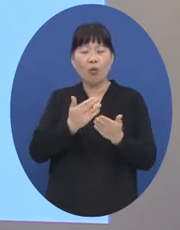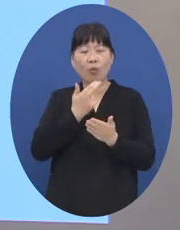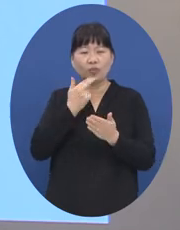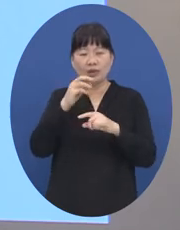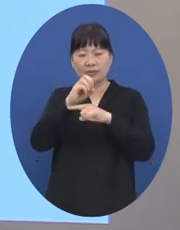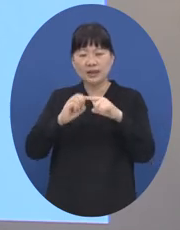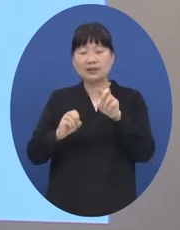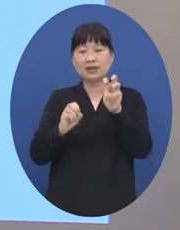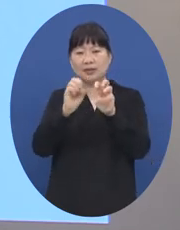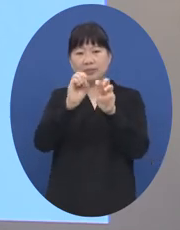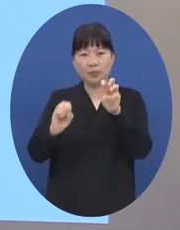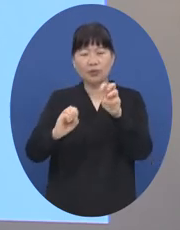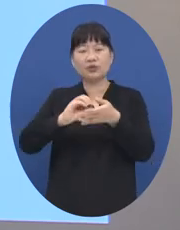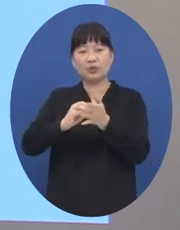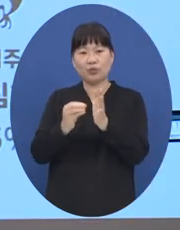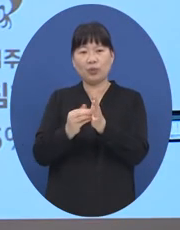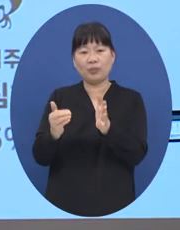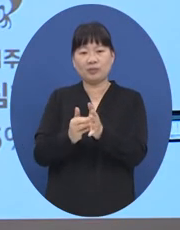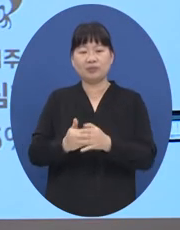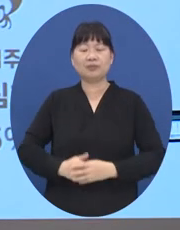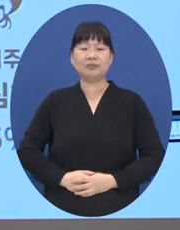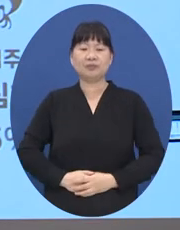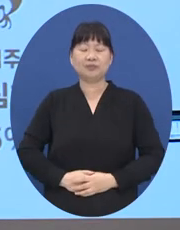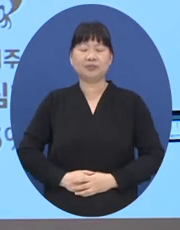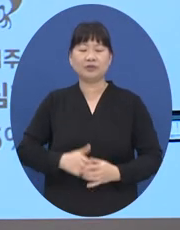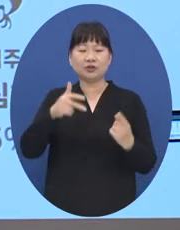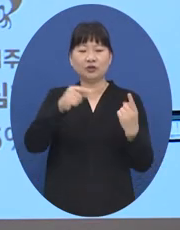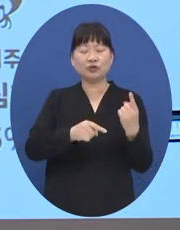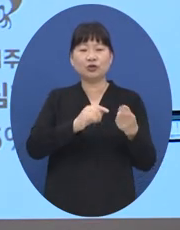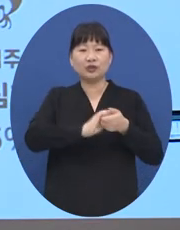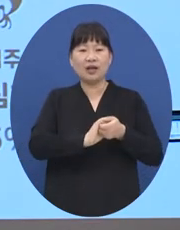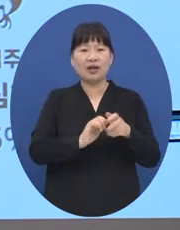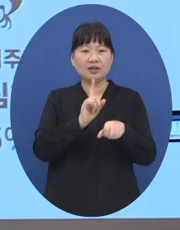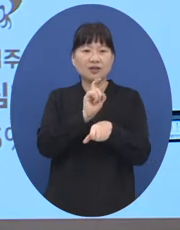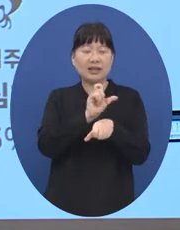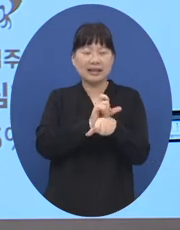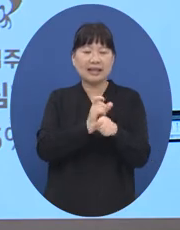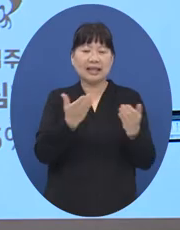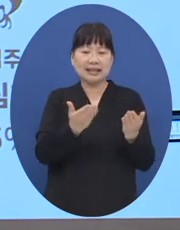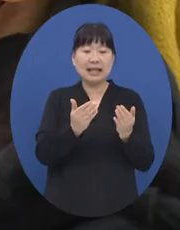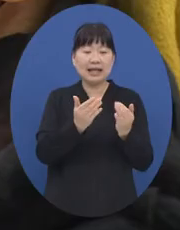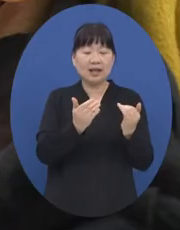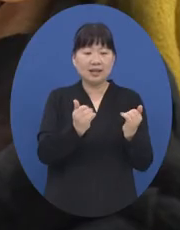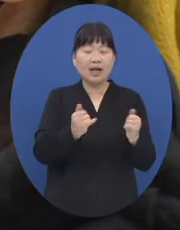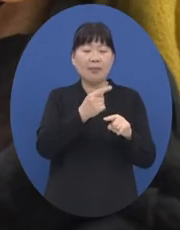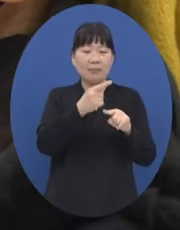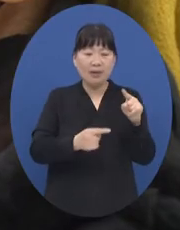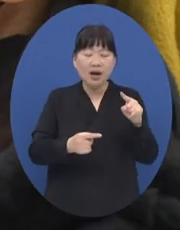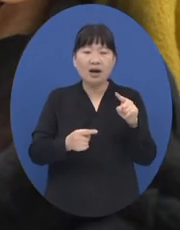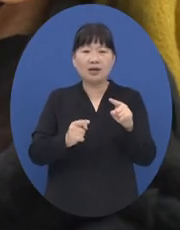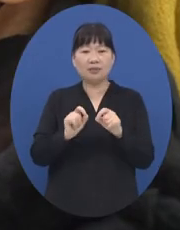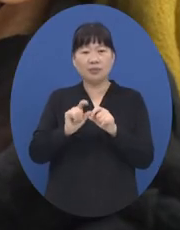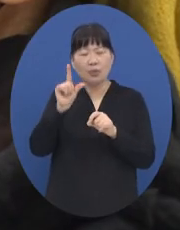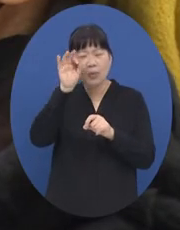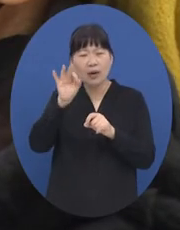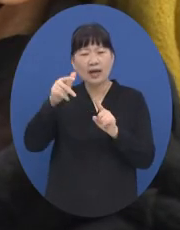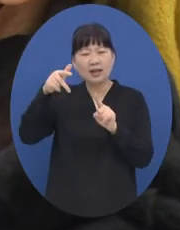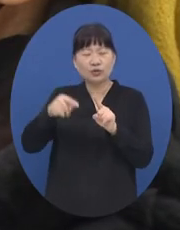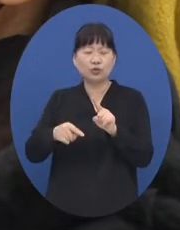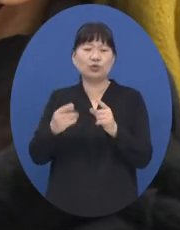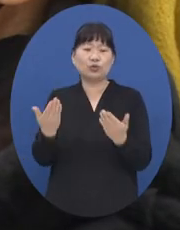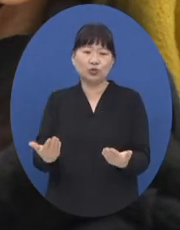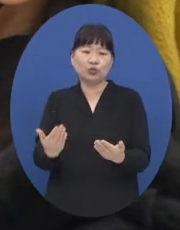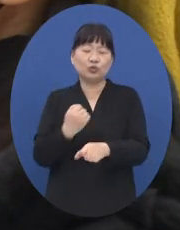비율은 30%에 달했습니다. 주당 15시간 이상 근무하는 노동자의 절반가량은 주휴수당을